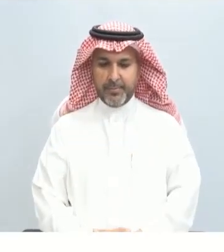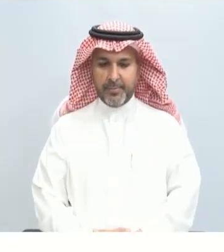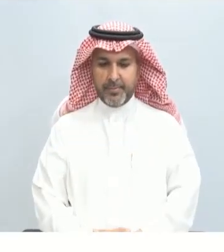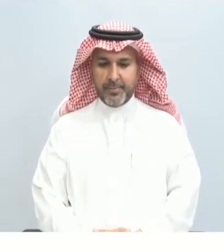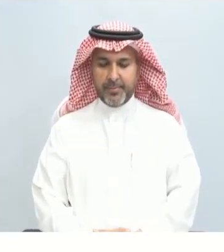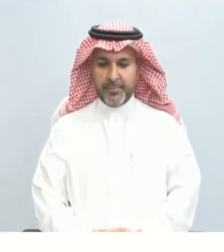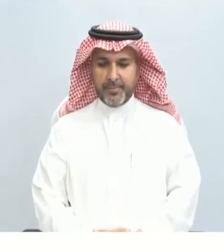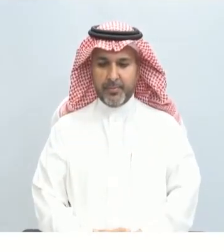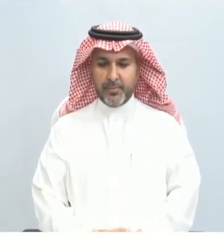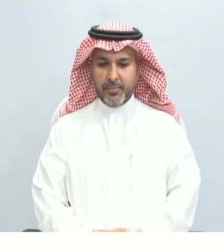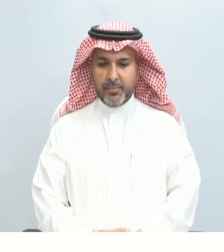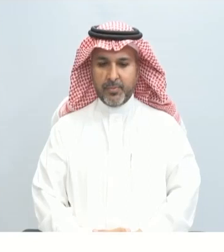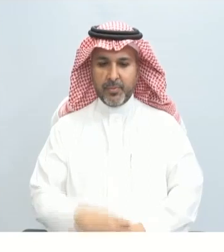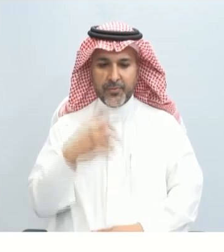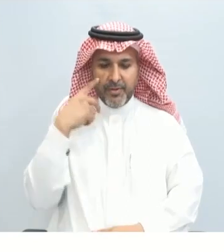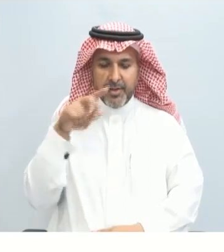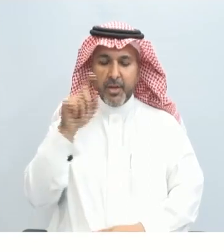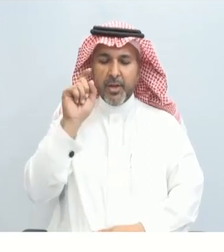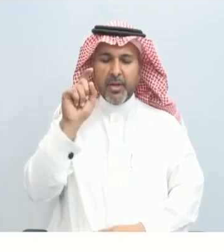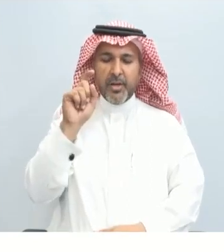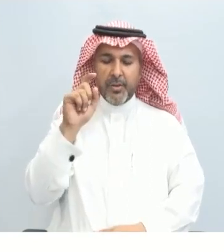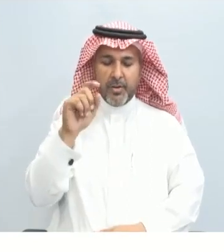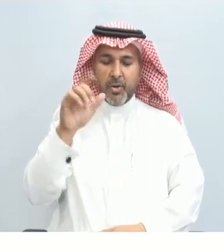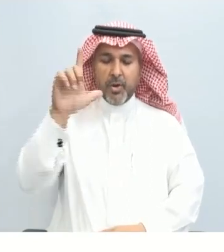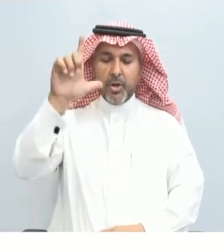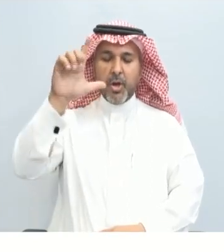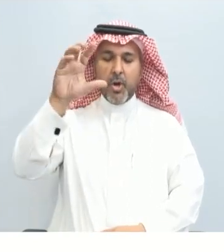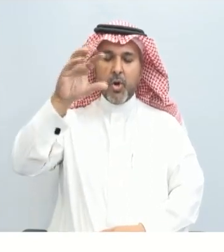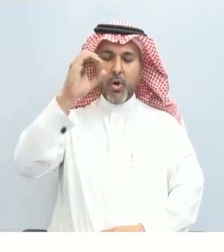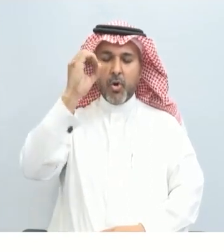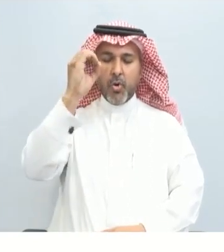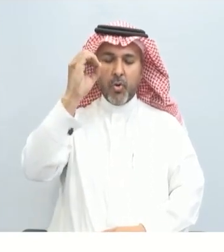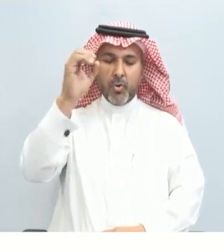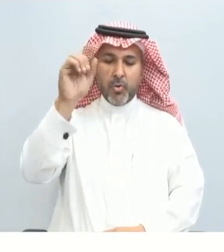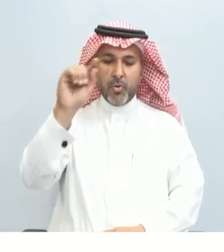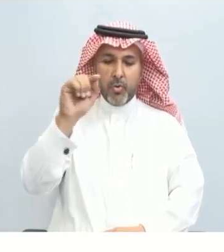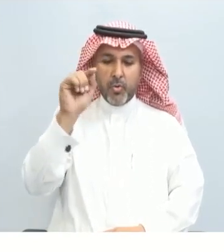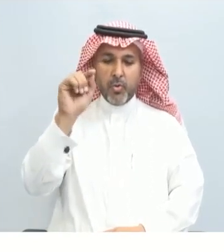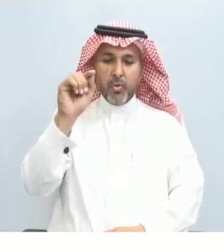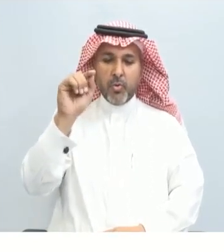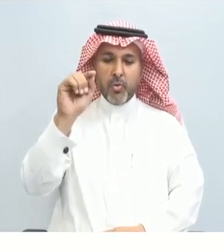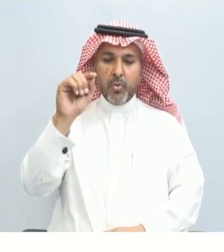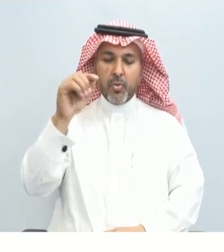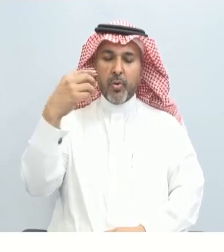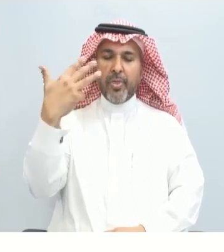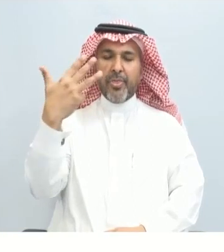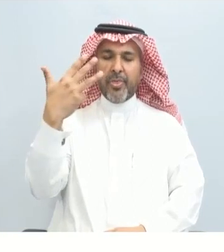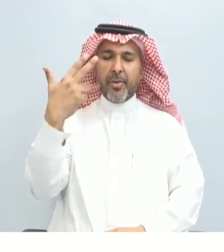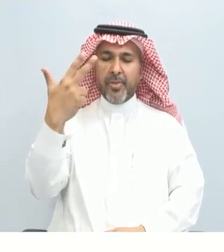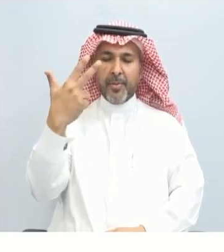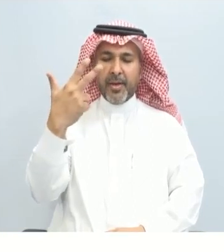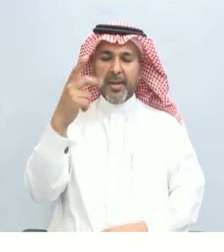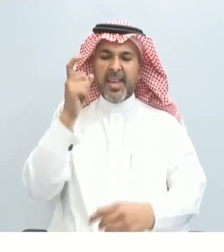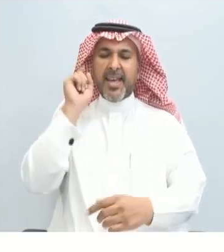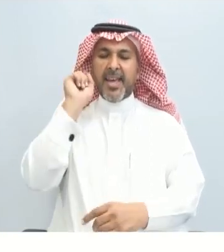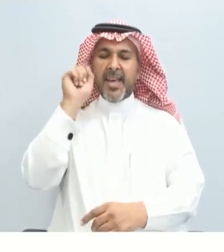اسئله الاختبار التحصيلي كون هذا الدرس يعني ياتي عليه اسئله كثيره الان سارفع الطرفين للاساس ثمانيه الان الثمانيه مع